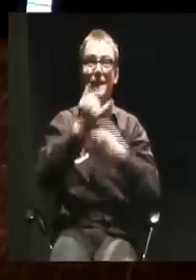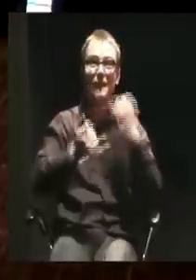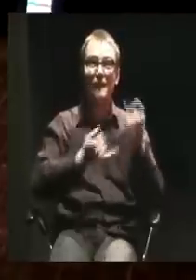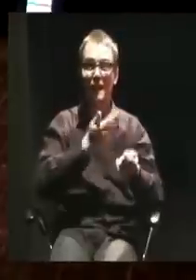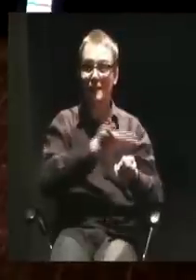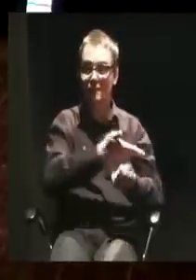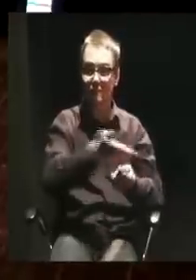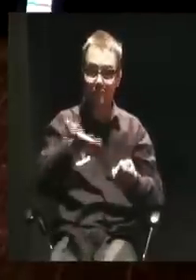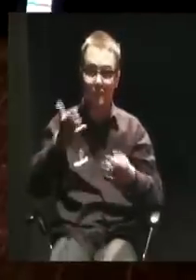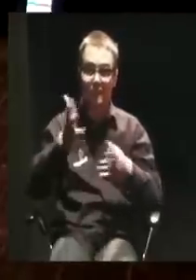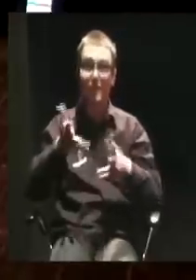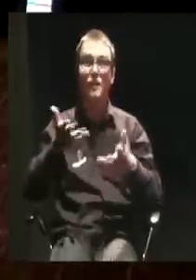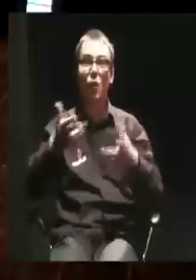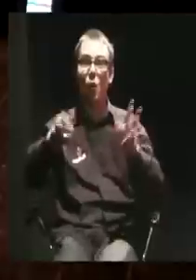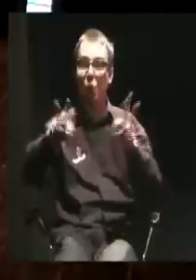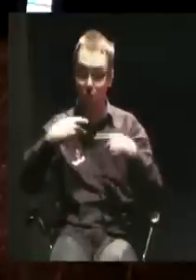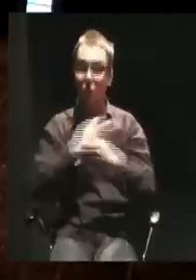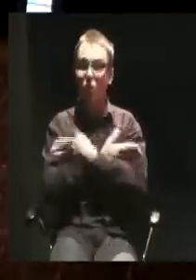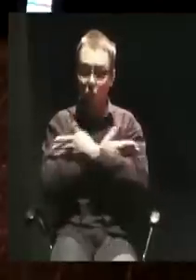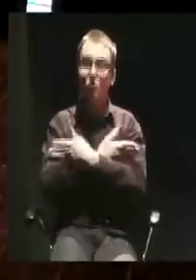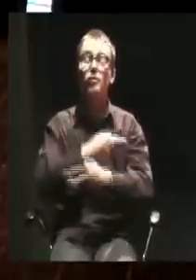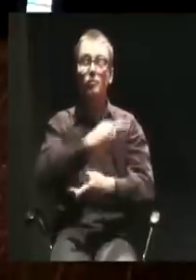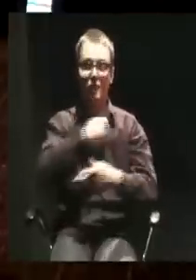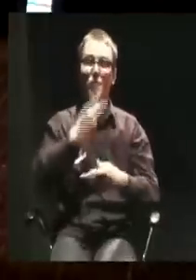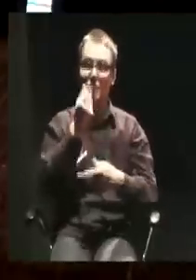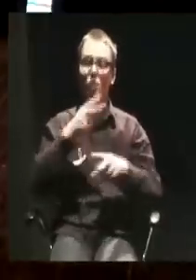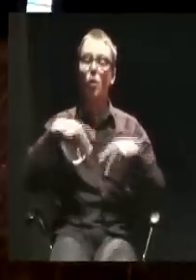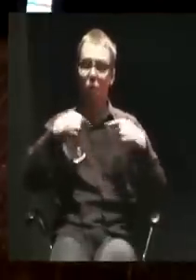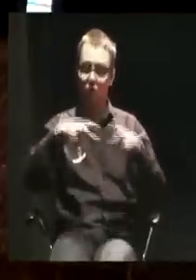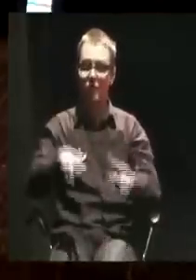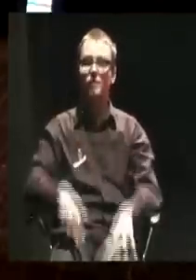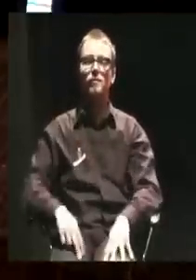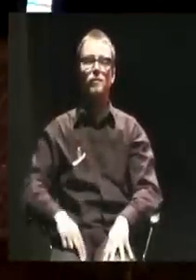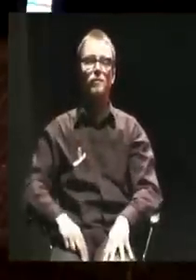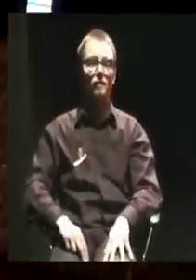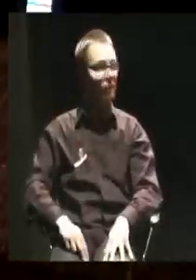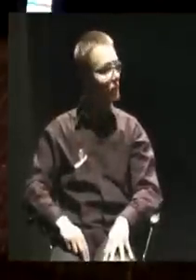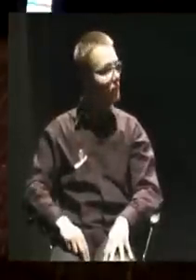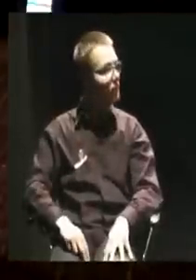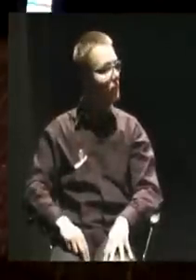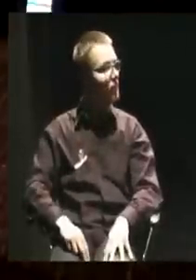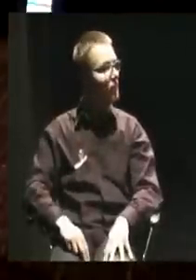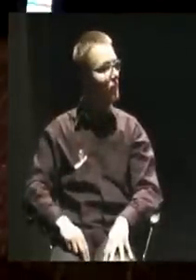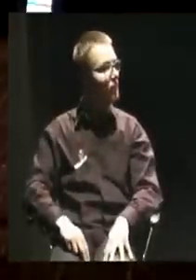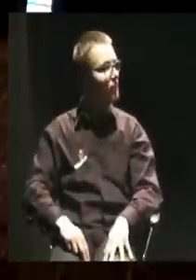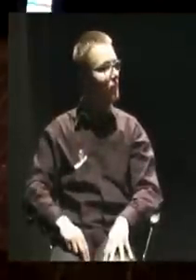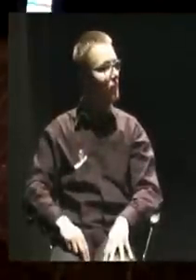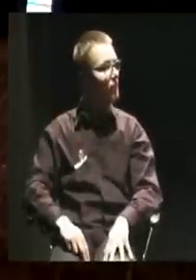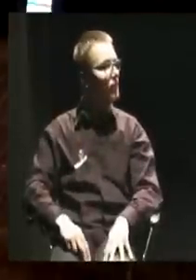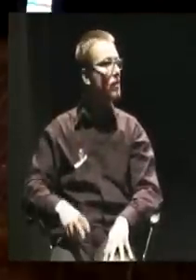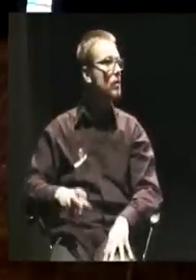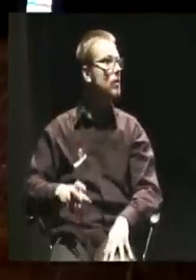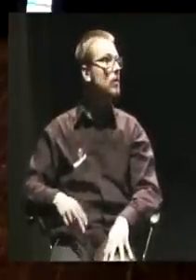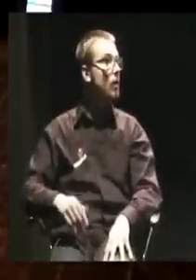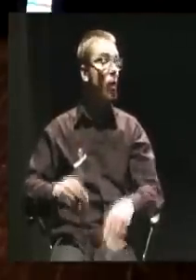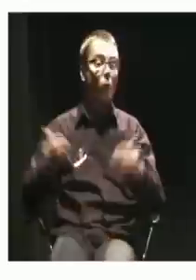chciałby ją oddać, to my ten towar przyjmiemy i oddamy pieniądze, zapewniła rzeczniczka. Czy można zagrać w filmie u boku